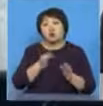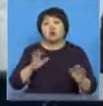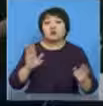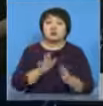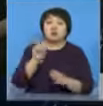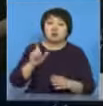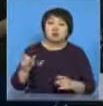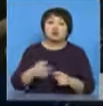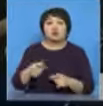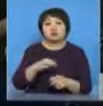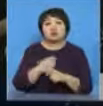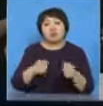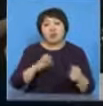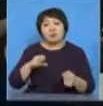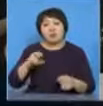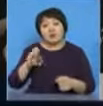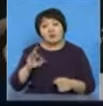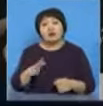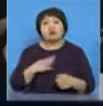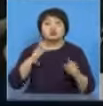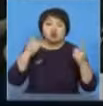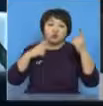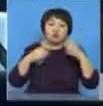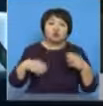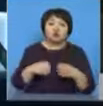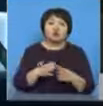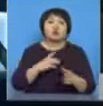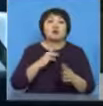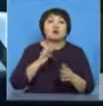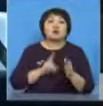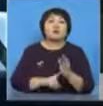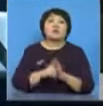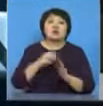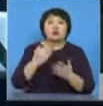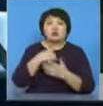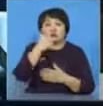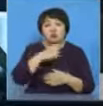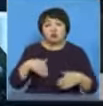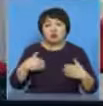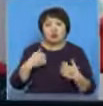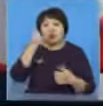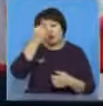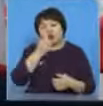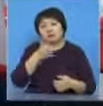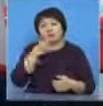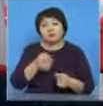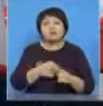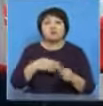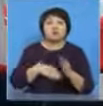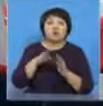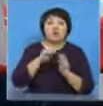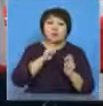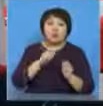қайраткерлерімен кездескен облыс әкімі Бердібек Сапарбаев шығармашылық ұжымдарын келе жатқан жаңа жылдарымен құттықтап, алғысын білді.